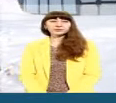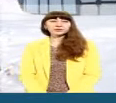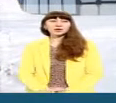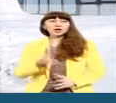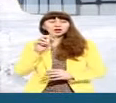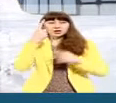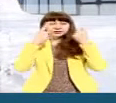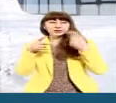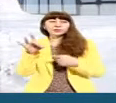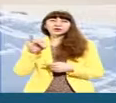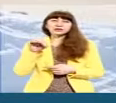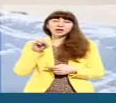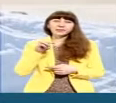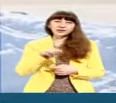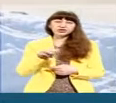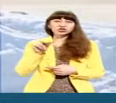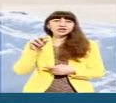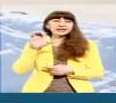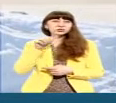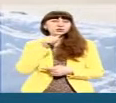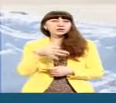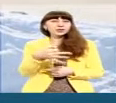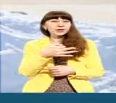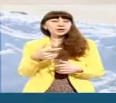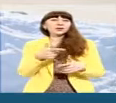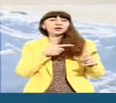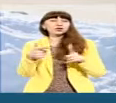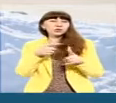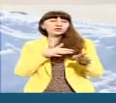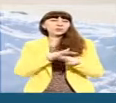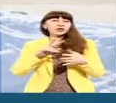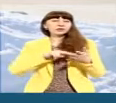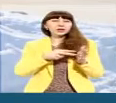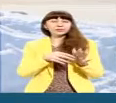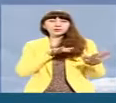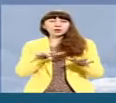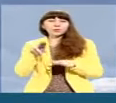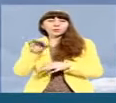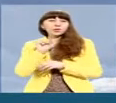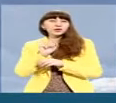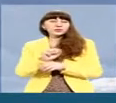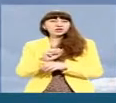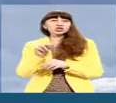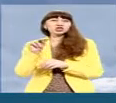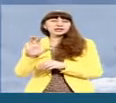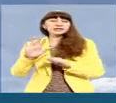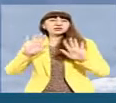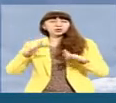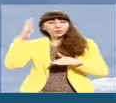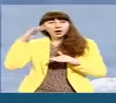как сообщили в департаменте по чрезвычайным ситуациям области готов к реализации плана мероприятий по предупреждению чрезвычайных ситуаций